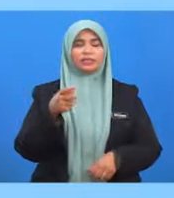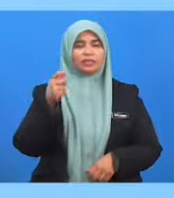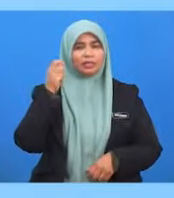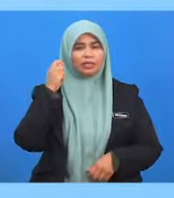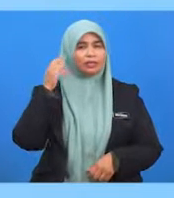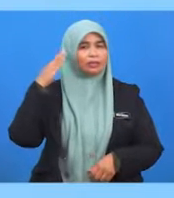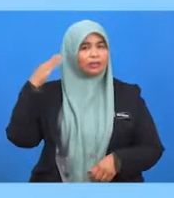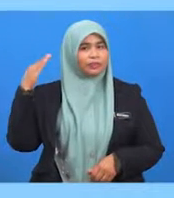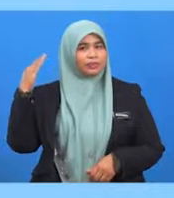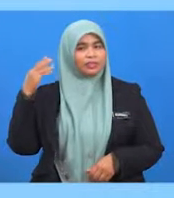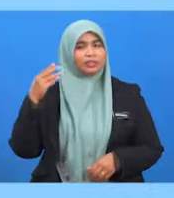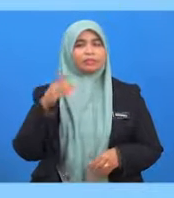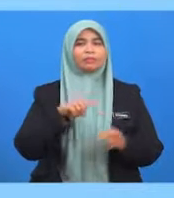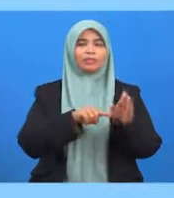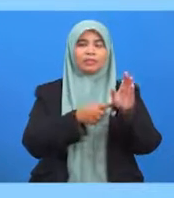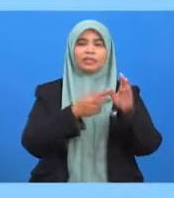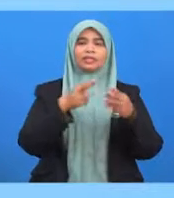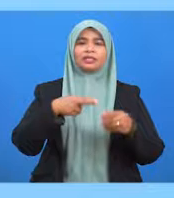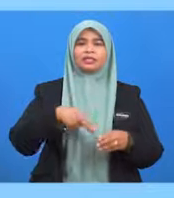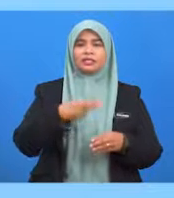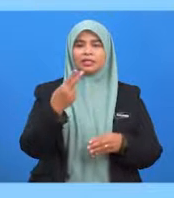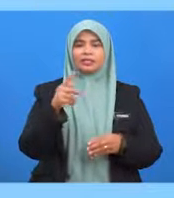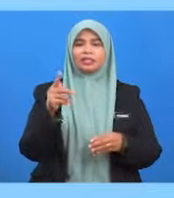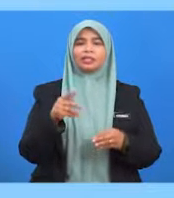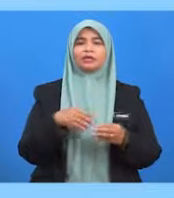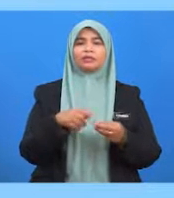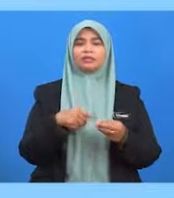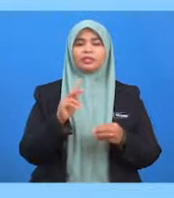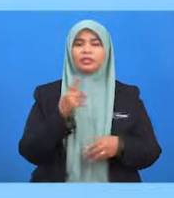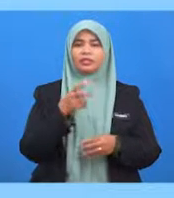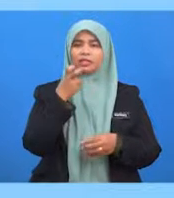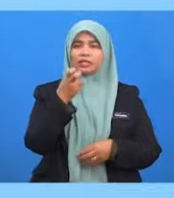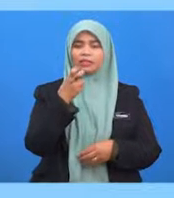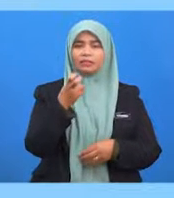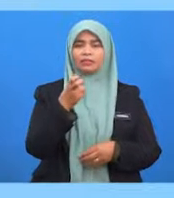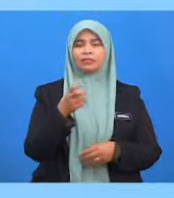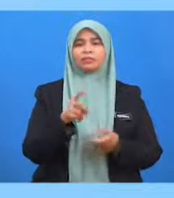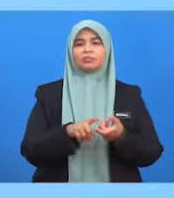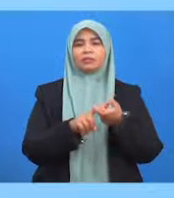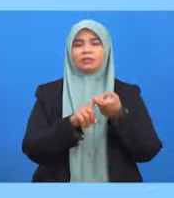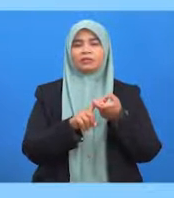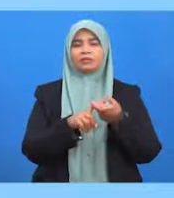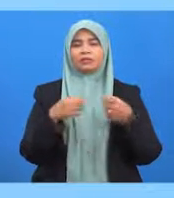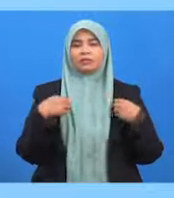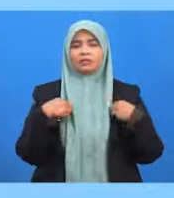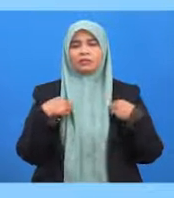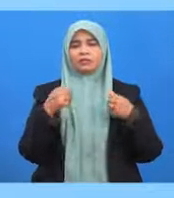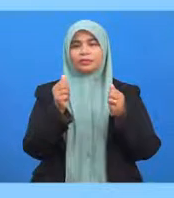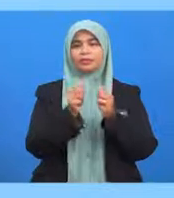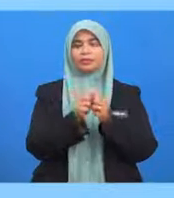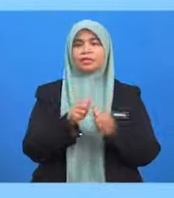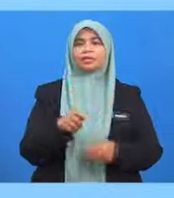Bunyi mula dihasilkan apabila kita mengetuk penyangkut baju dengan